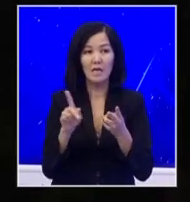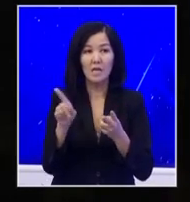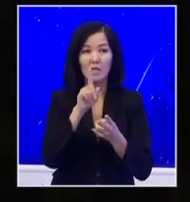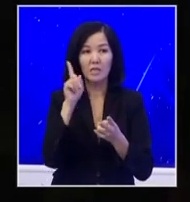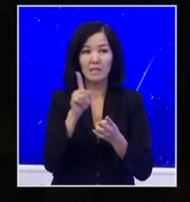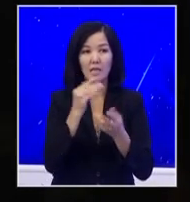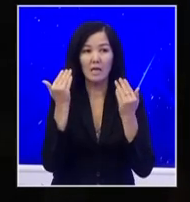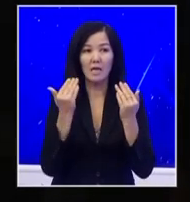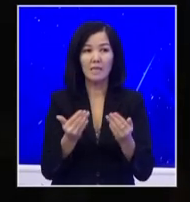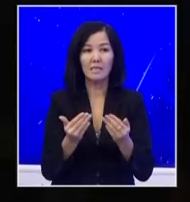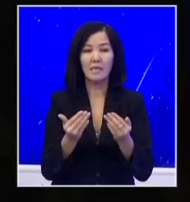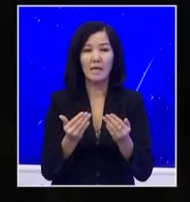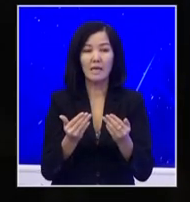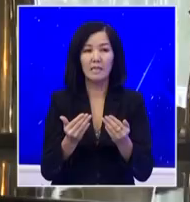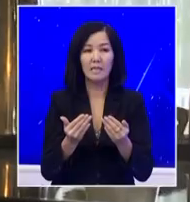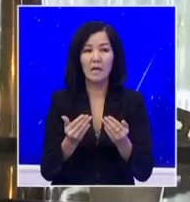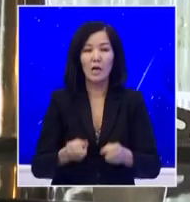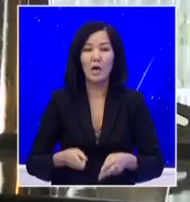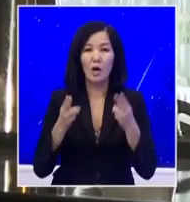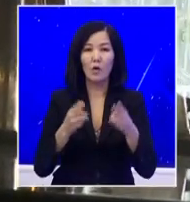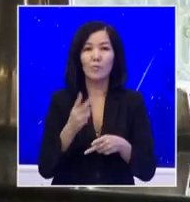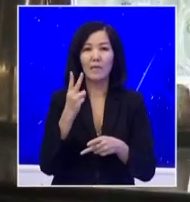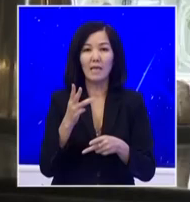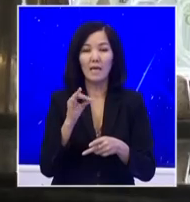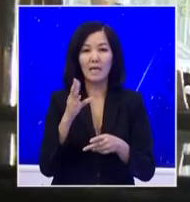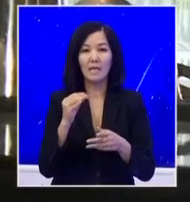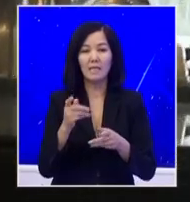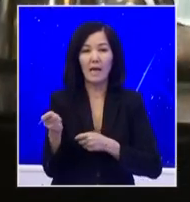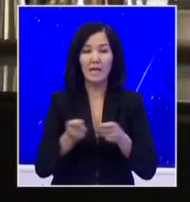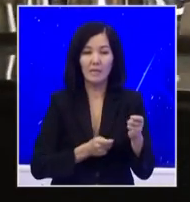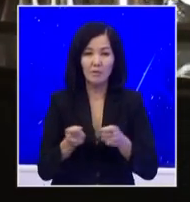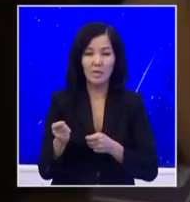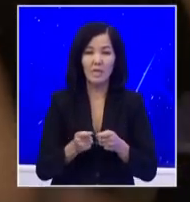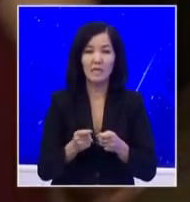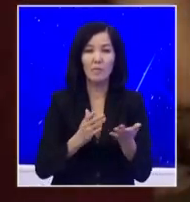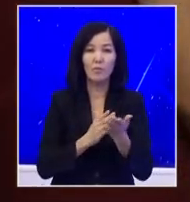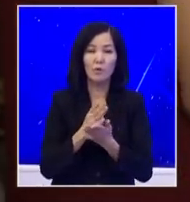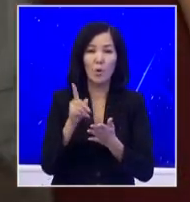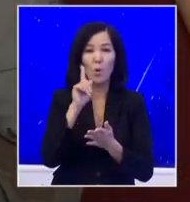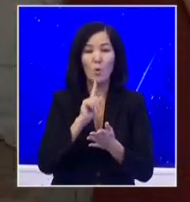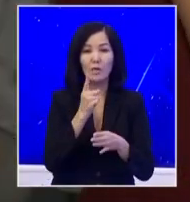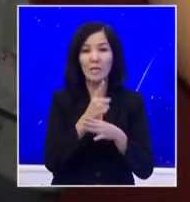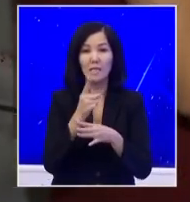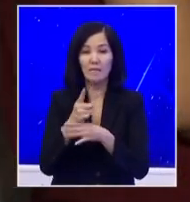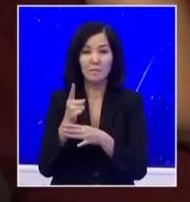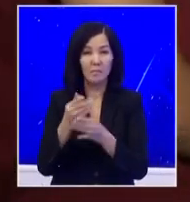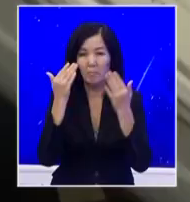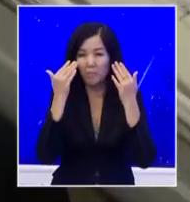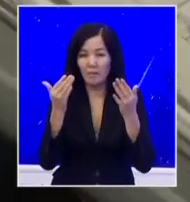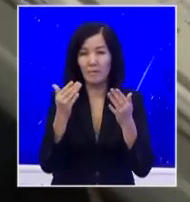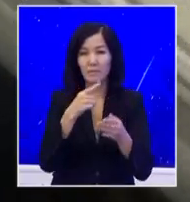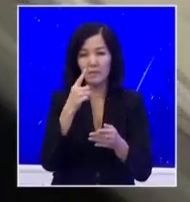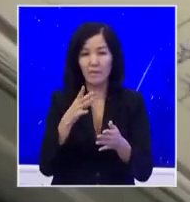дәл қазіргі жағдайда қауіпті екесе екенін білмейді. Мекеме әкімшілігі де бұл қызметке уақытша тыйым салынғандығын білмейміз деп